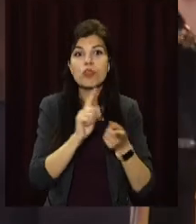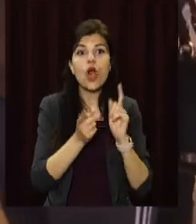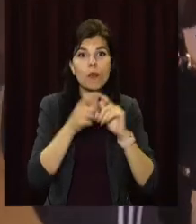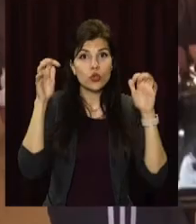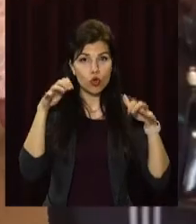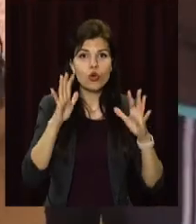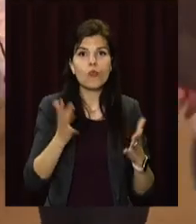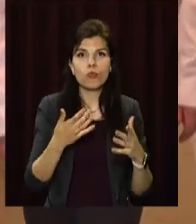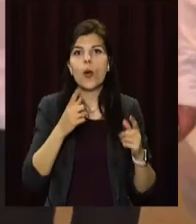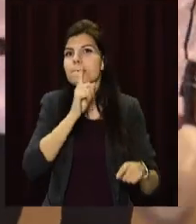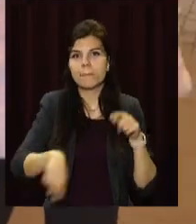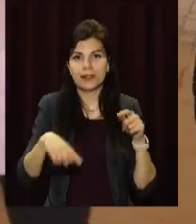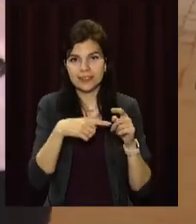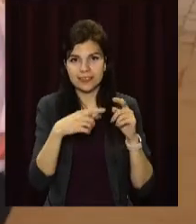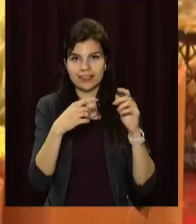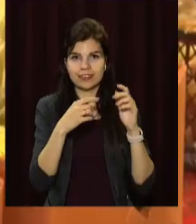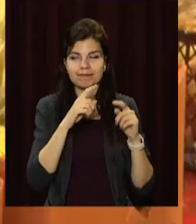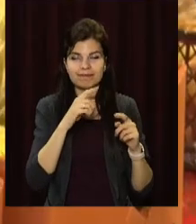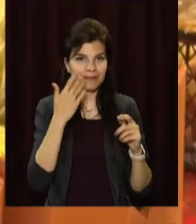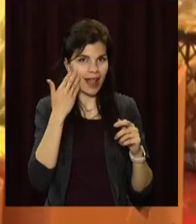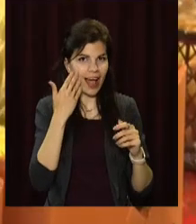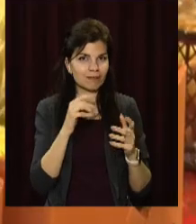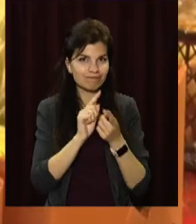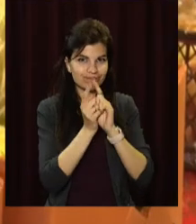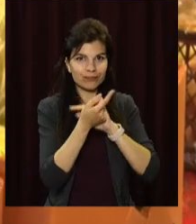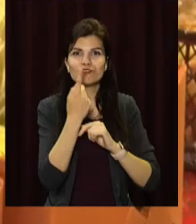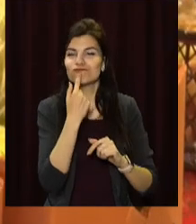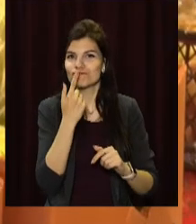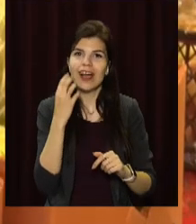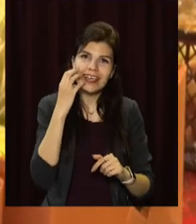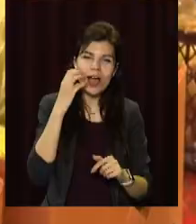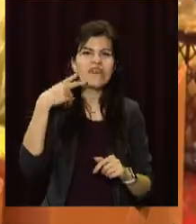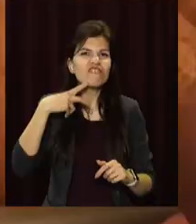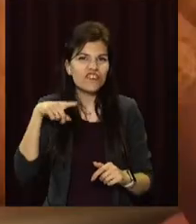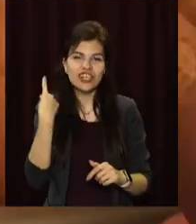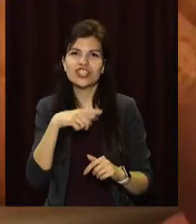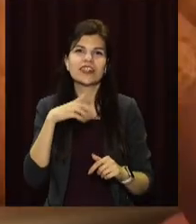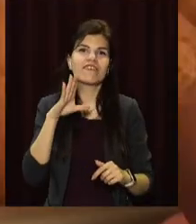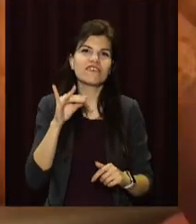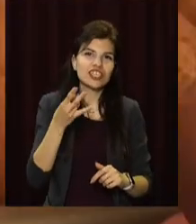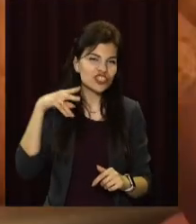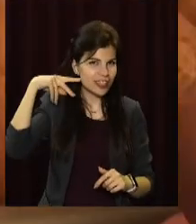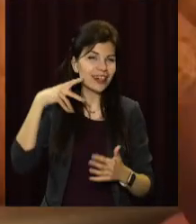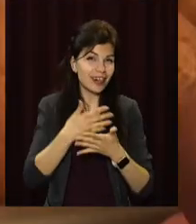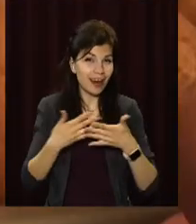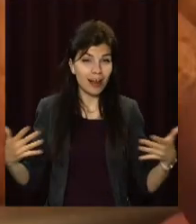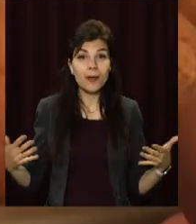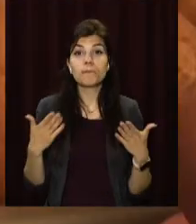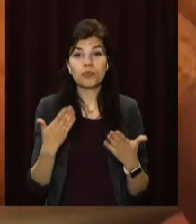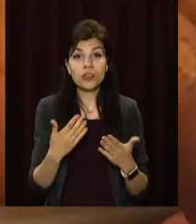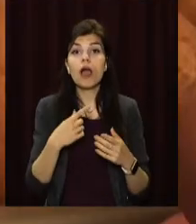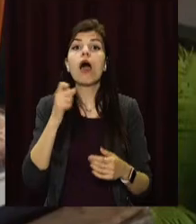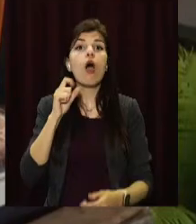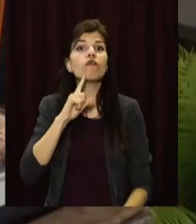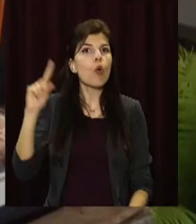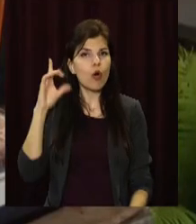сприяє швидкому дозріванню плодово-овочевих культур. Тому пропозицій на ринках більше і ціни поступово здають позиції. За словами